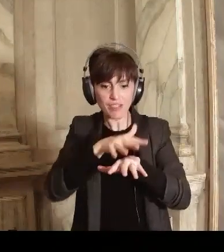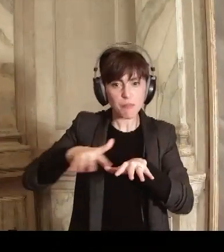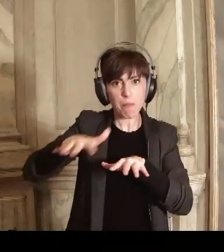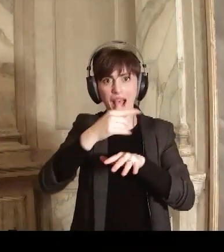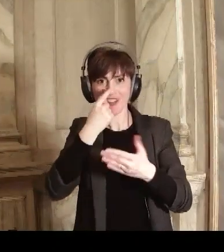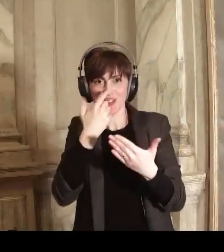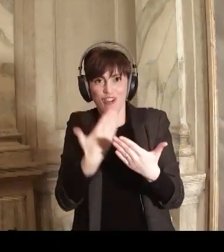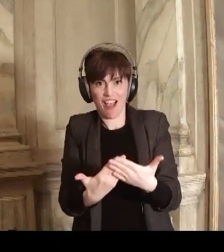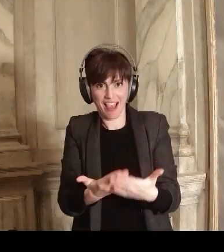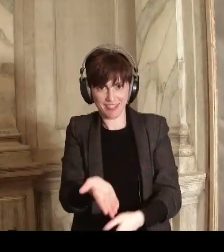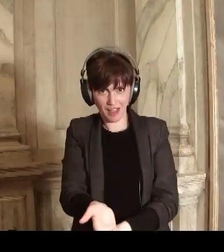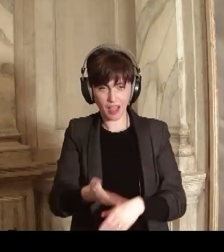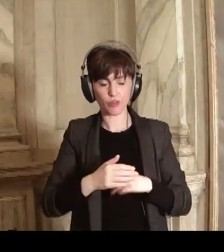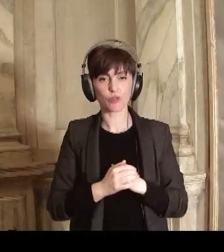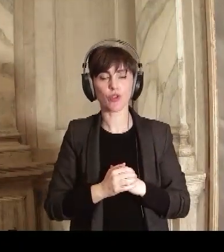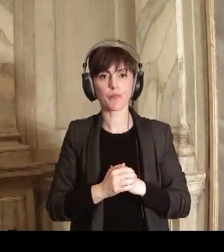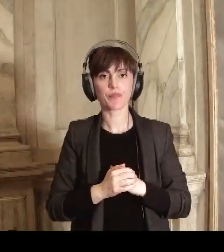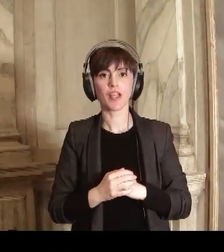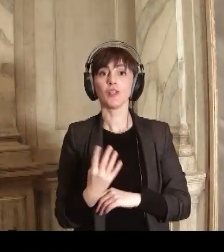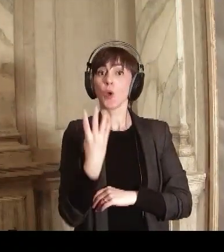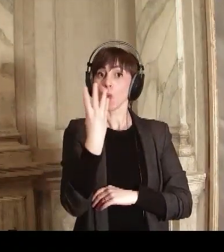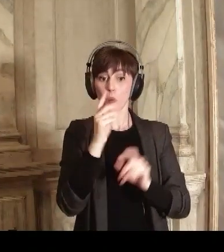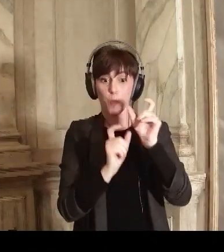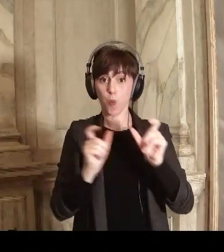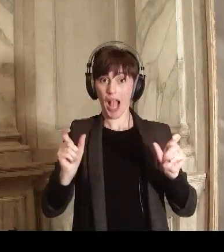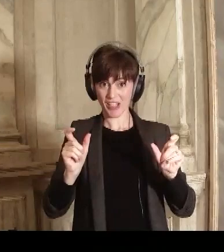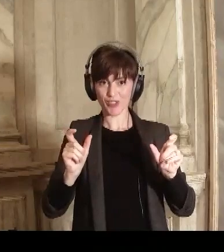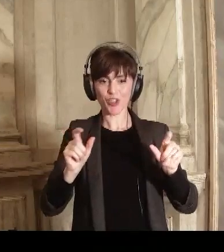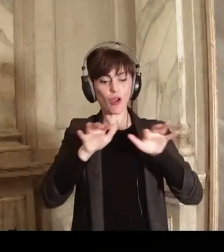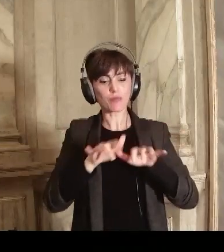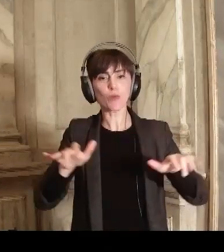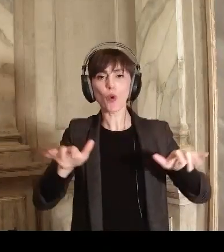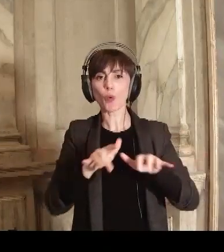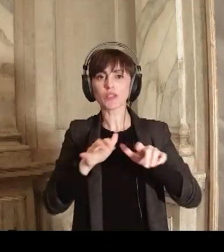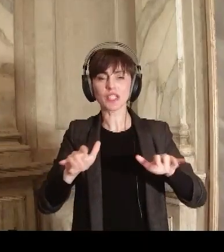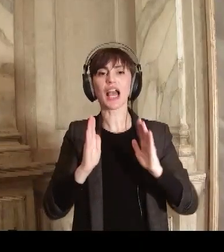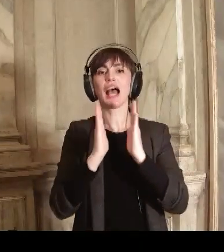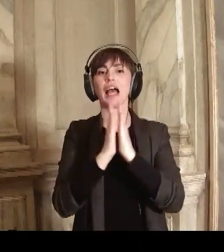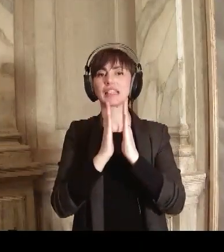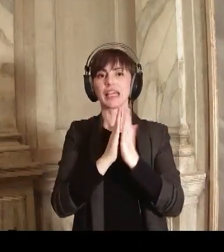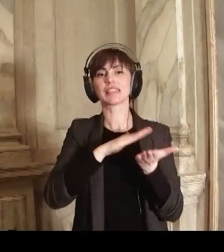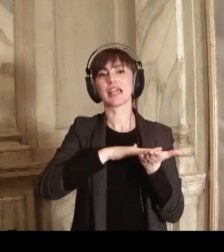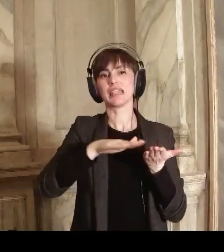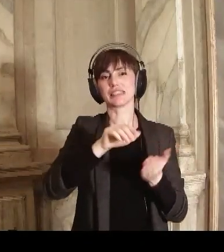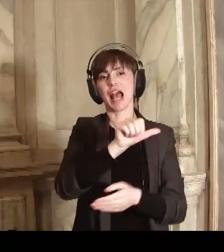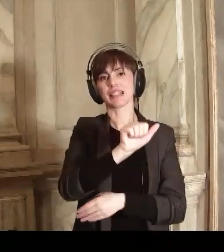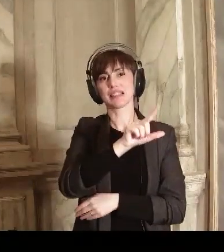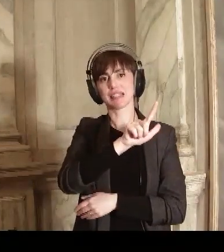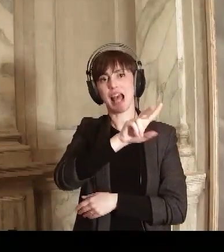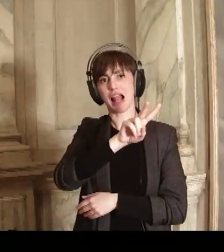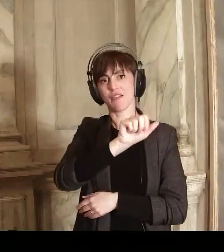si esibiranno quattro organisti nelle chiese di San Salvador, San Trovaso, agli organi